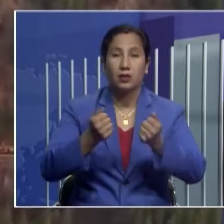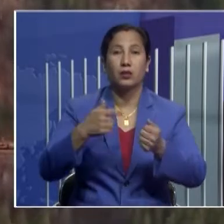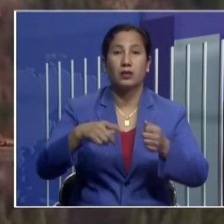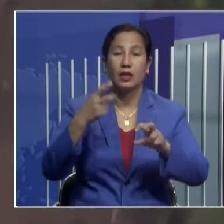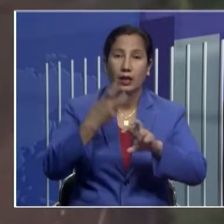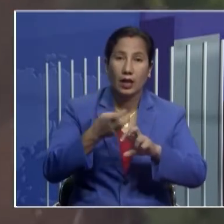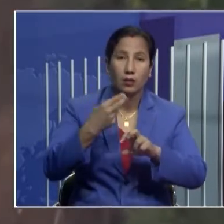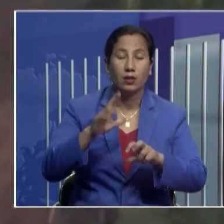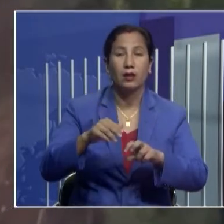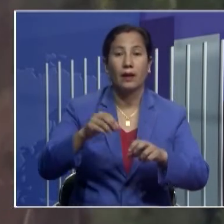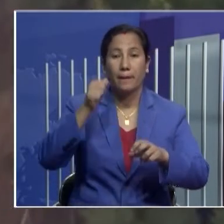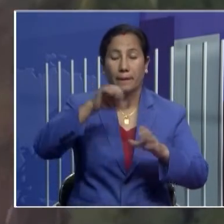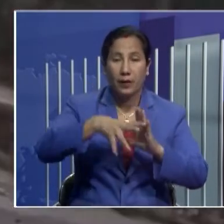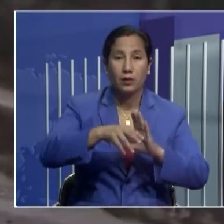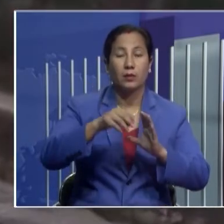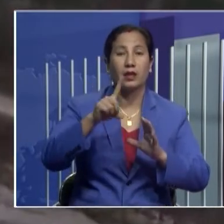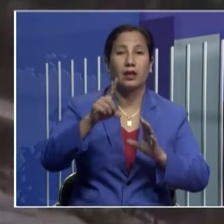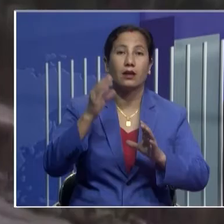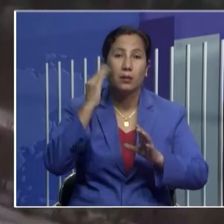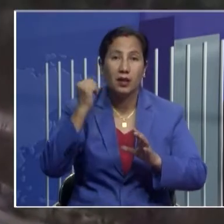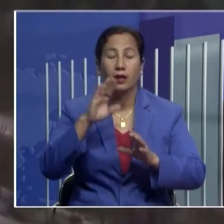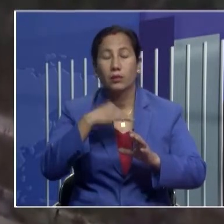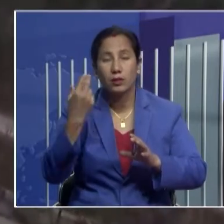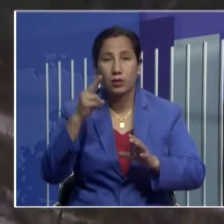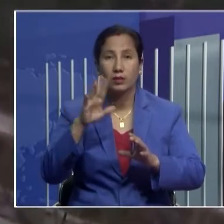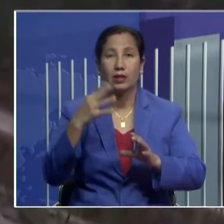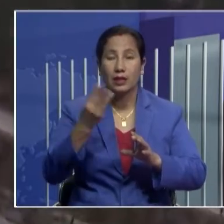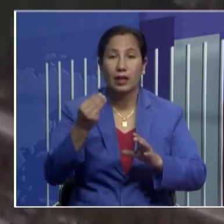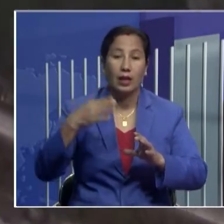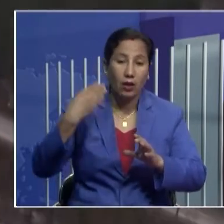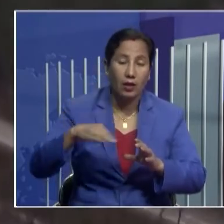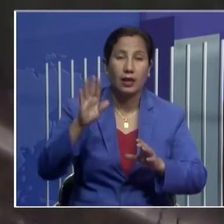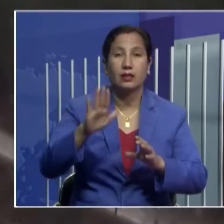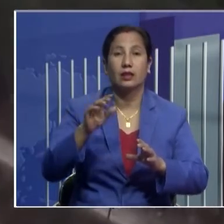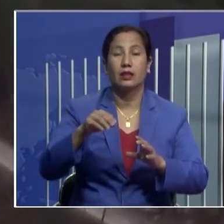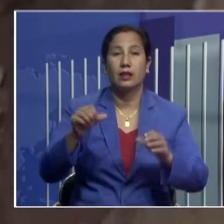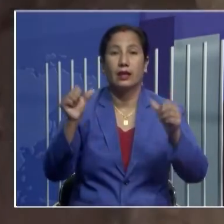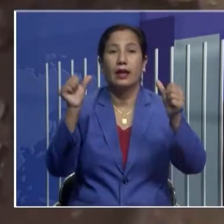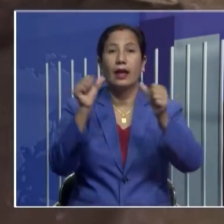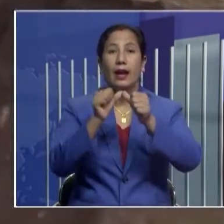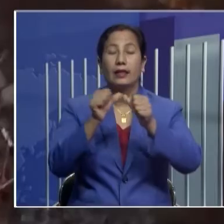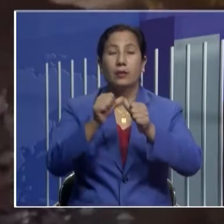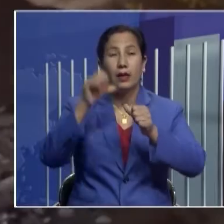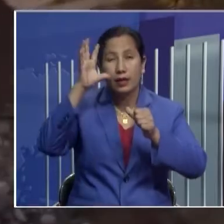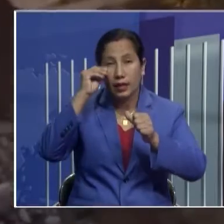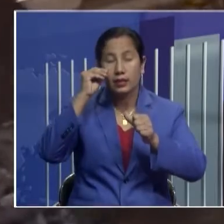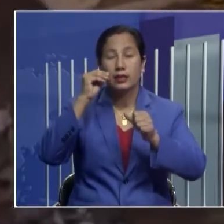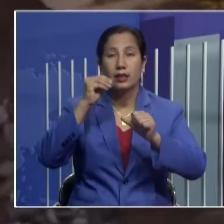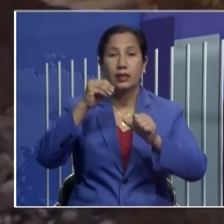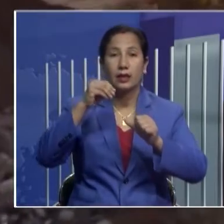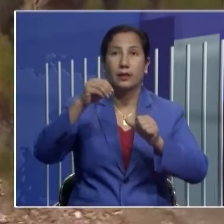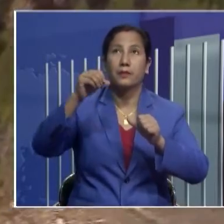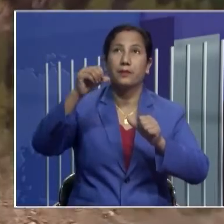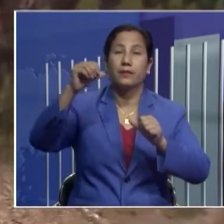कारण आएको पहिरोमा परि 1 महिलाको मृत्यु भएको छ भने केही हराइरहेका छन्। आइतबार मध्यरातिदेखि नै आएको आँधी र